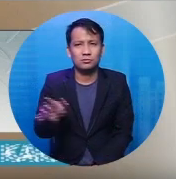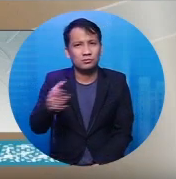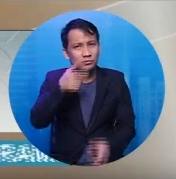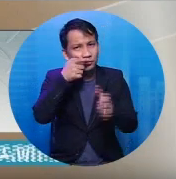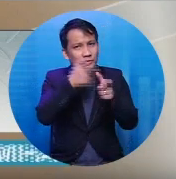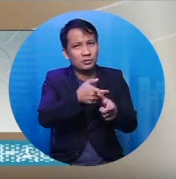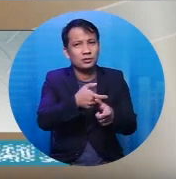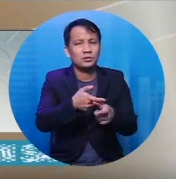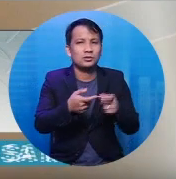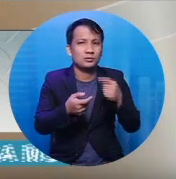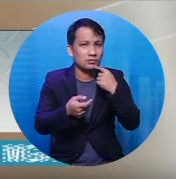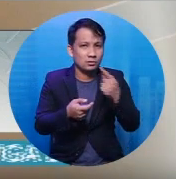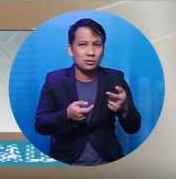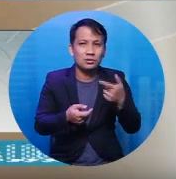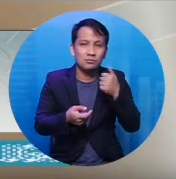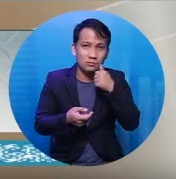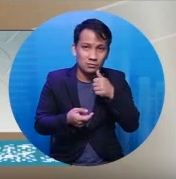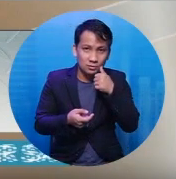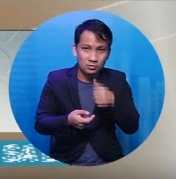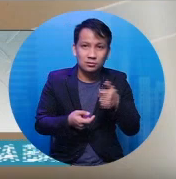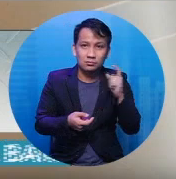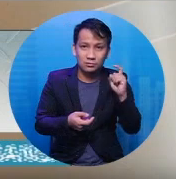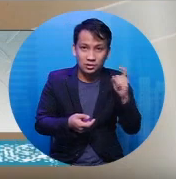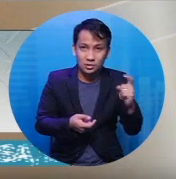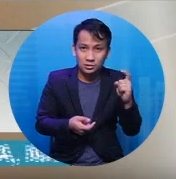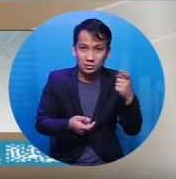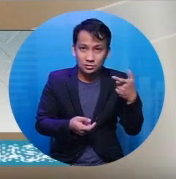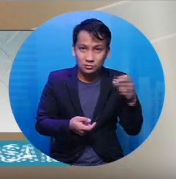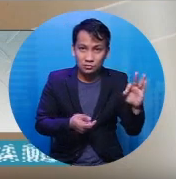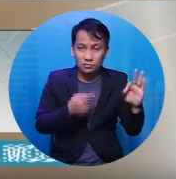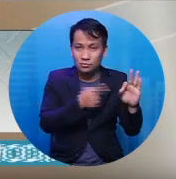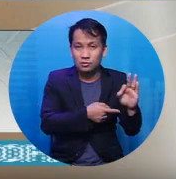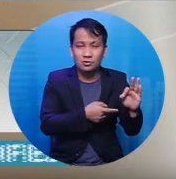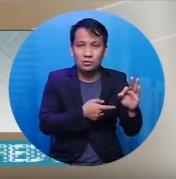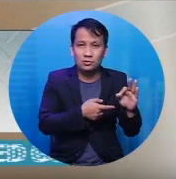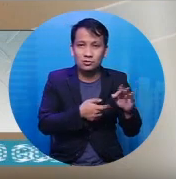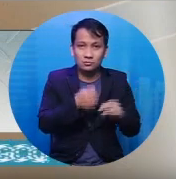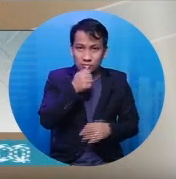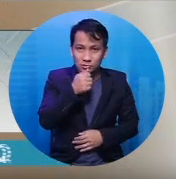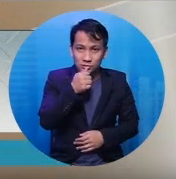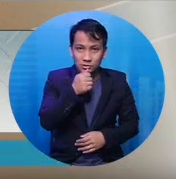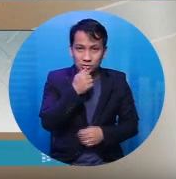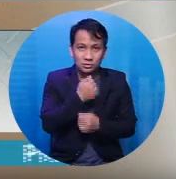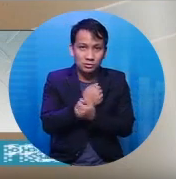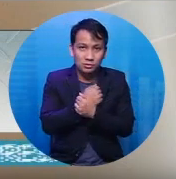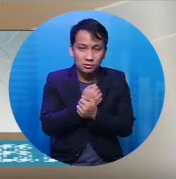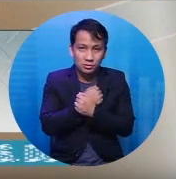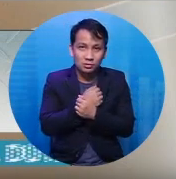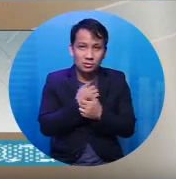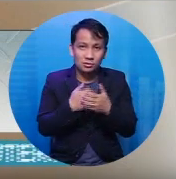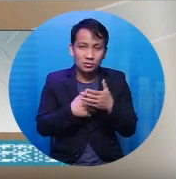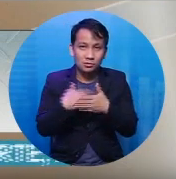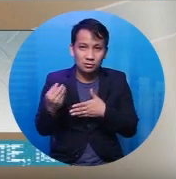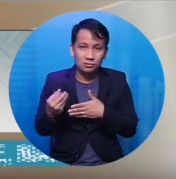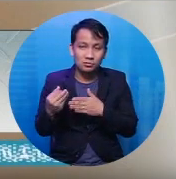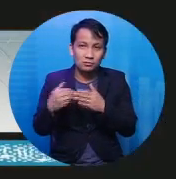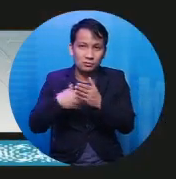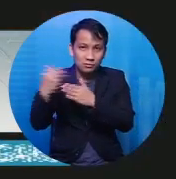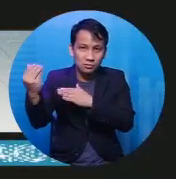dahil lang sa babae na yan, dahil sa ex mo, nag-secret love kayong dalawa, alabas-pasok ka sa pamamahay